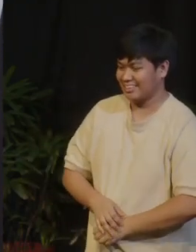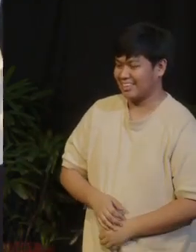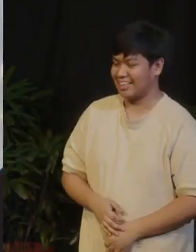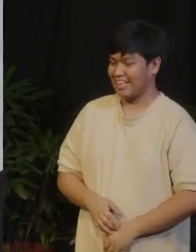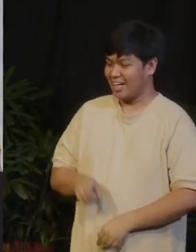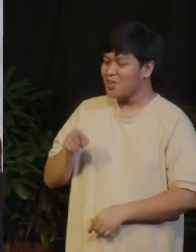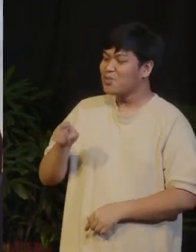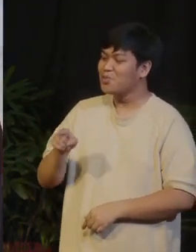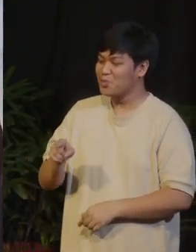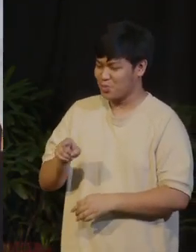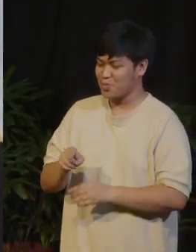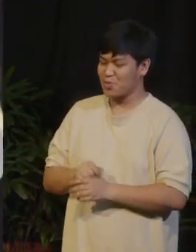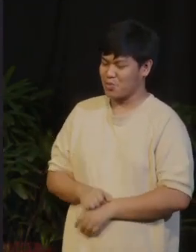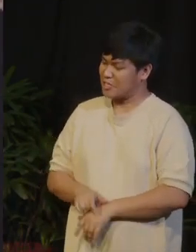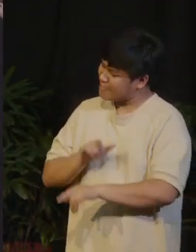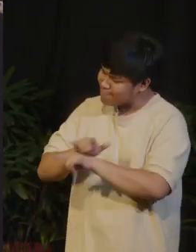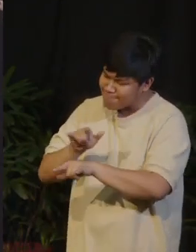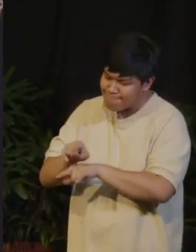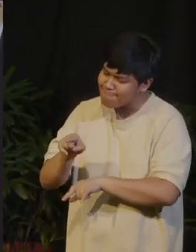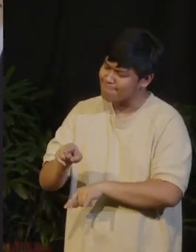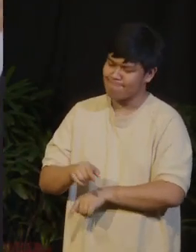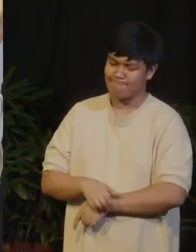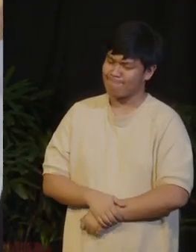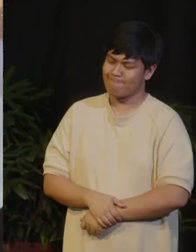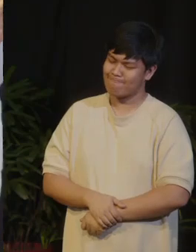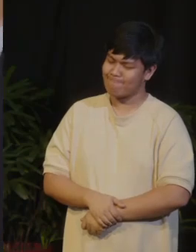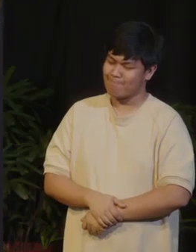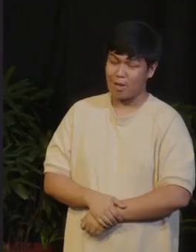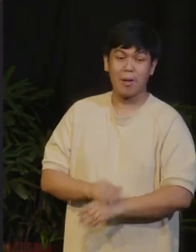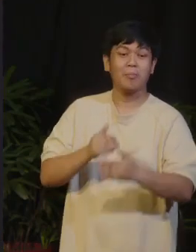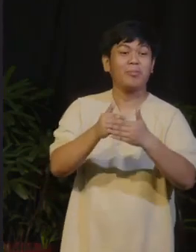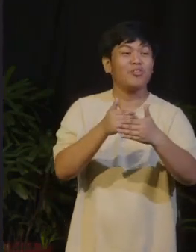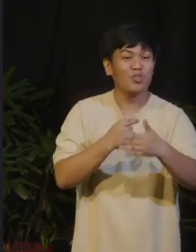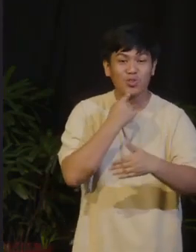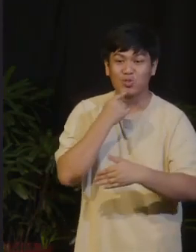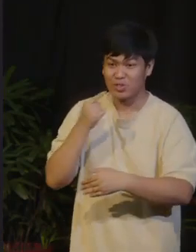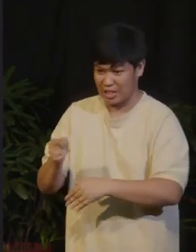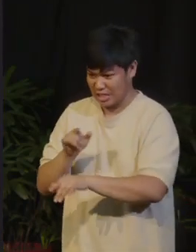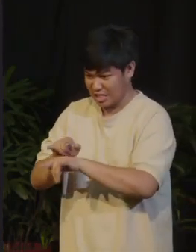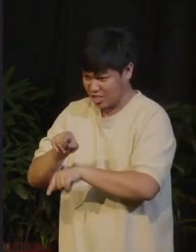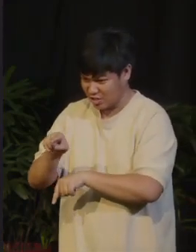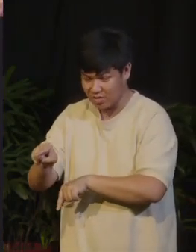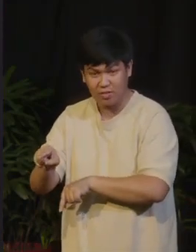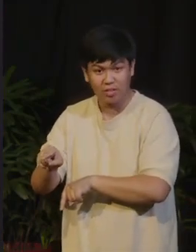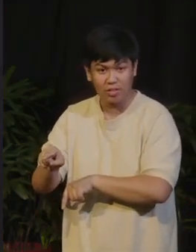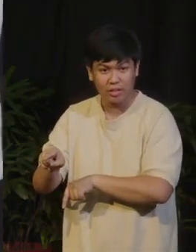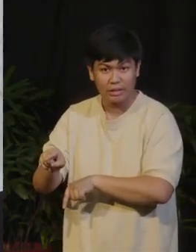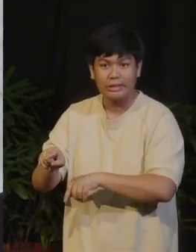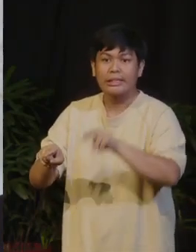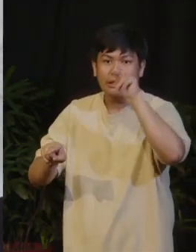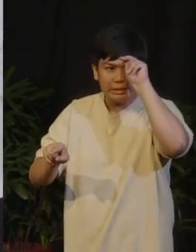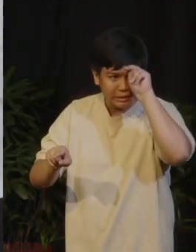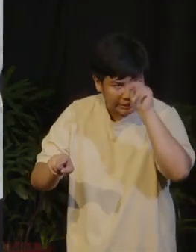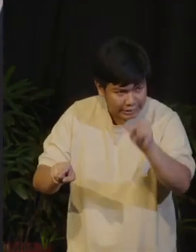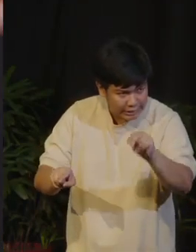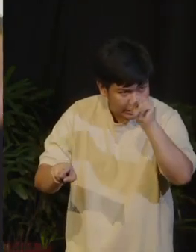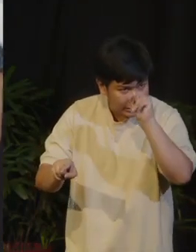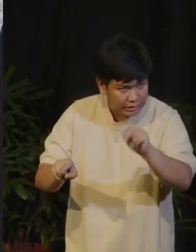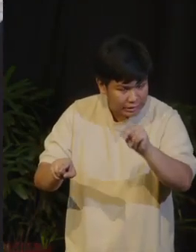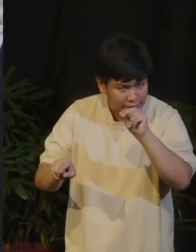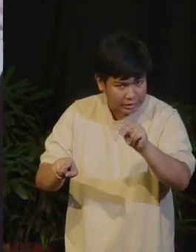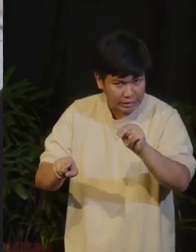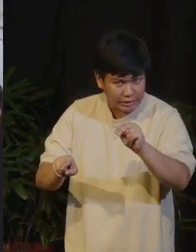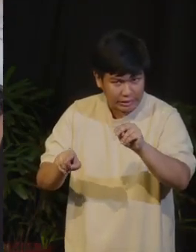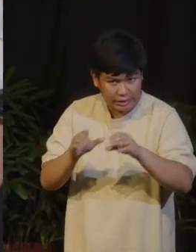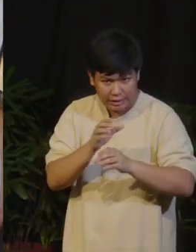Medyo malambot na ang konti. Pero bago nyo bitawan yon, mga kapatid, no? Kailangan, alamin nyo, baka naman